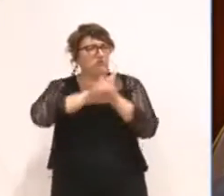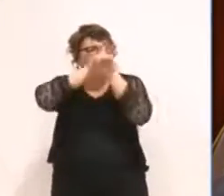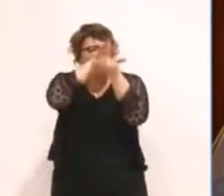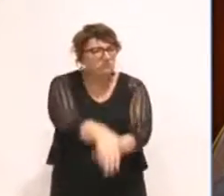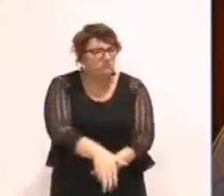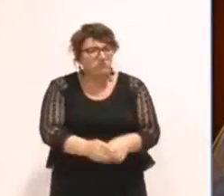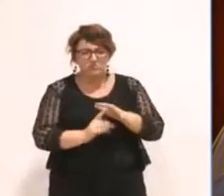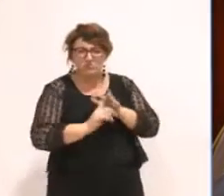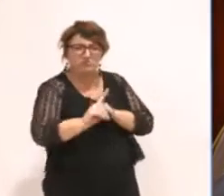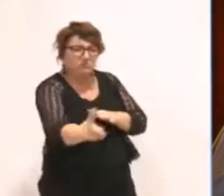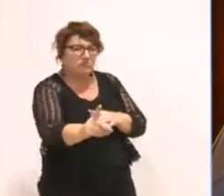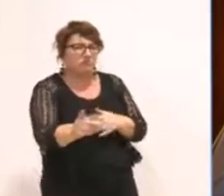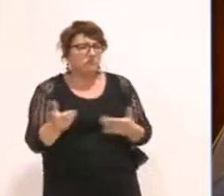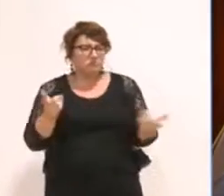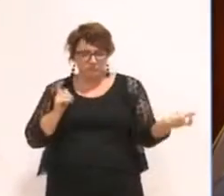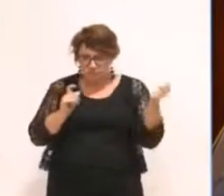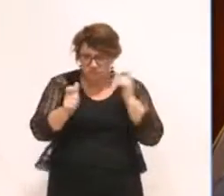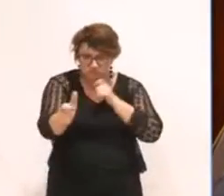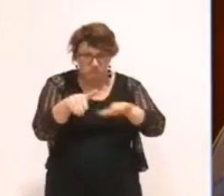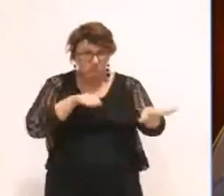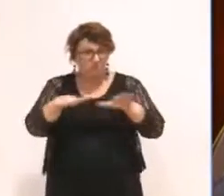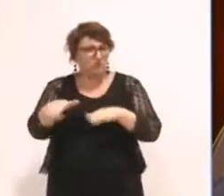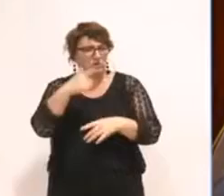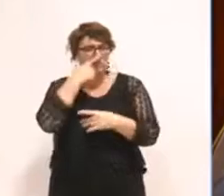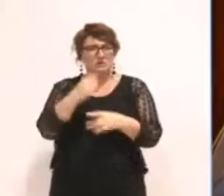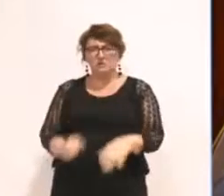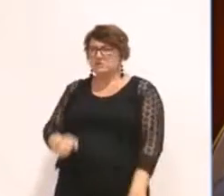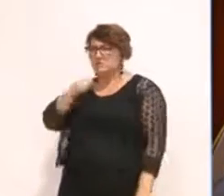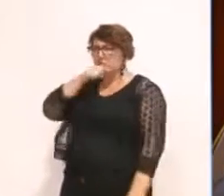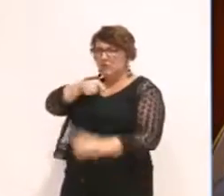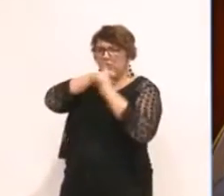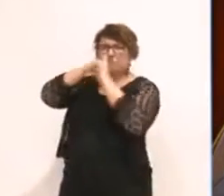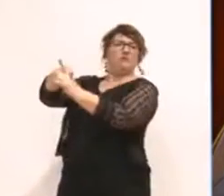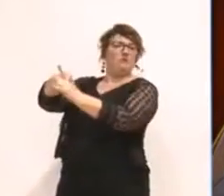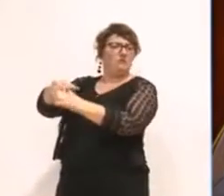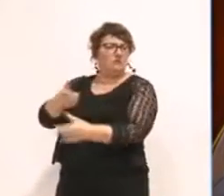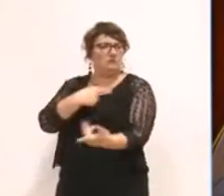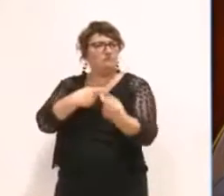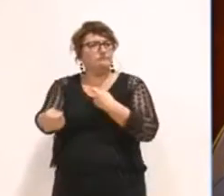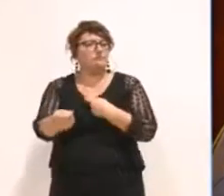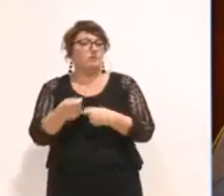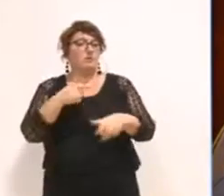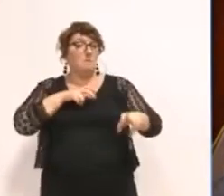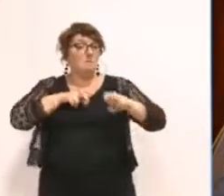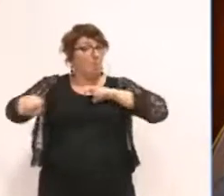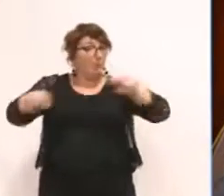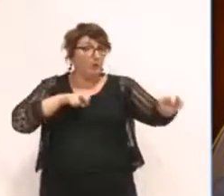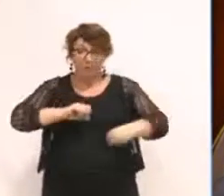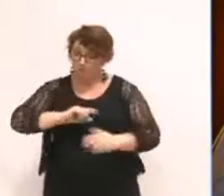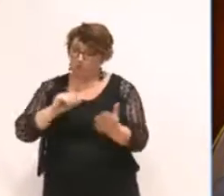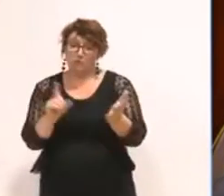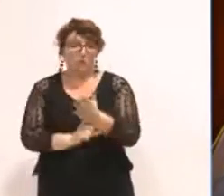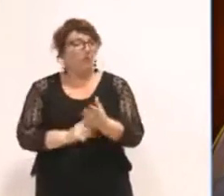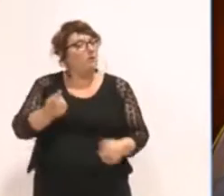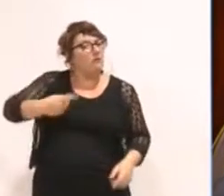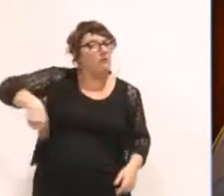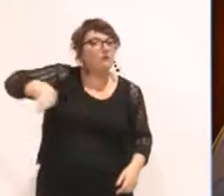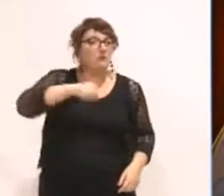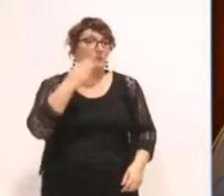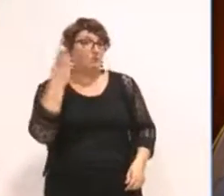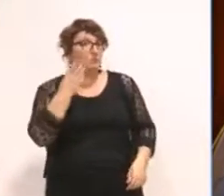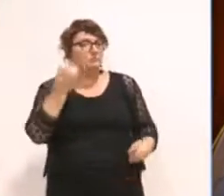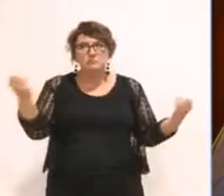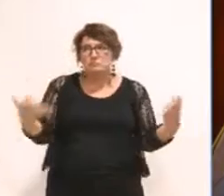de procéder et les arguments invoqués stigmatisent nos seniors. La mobilité est un droit et une nécessité pour faire